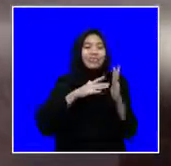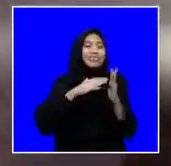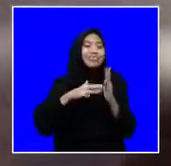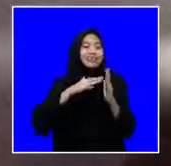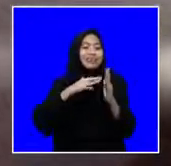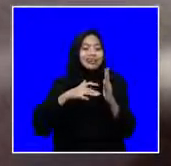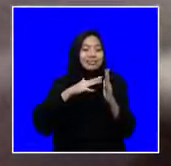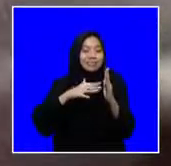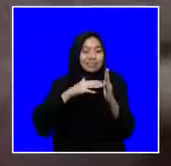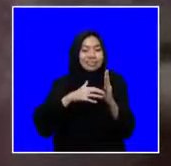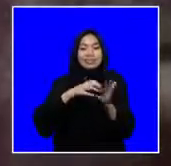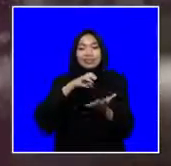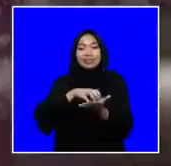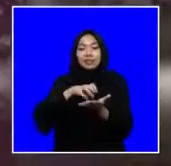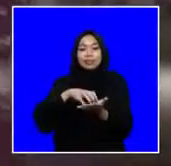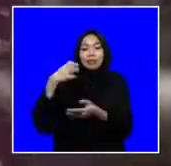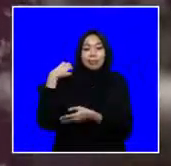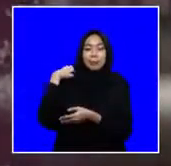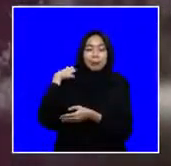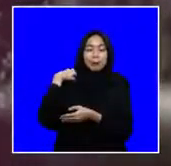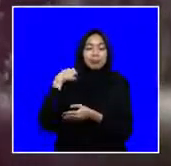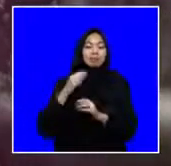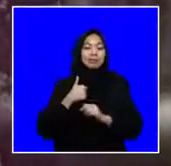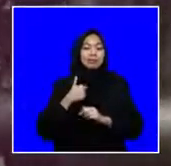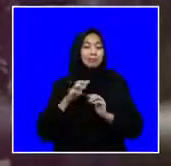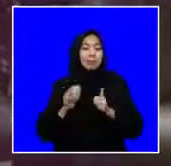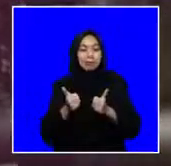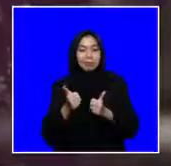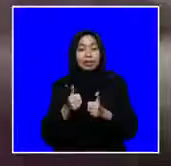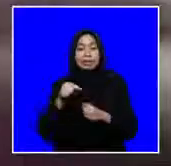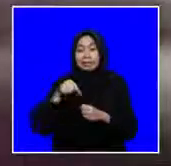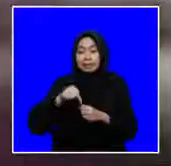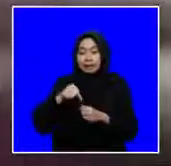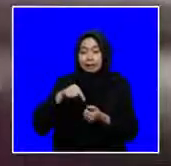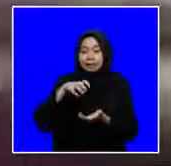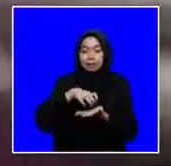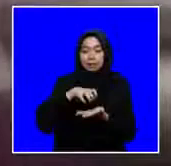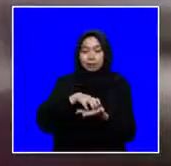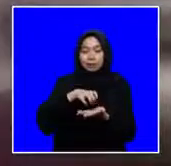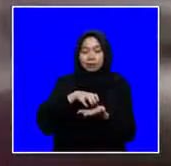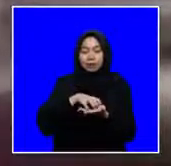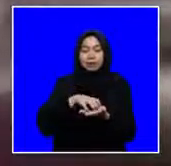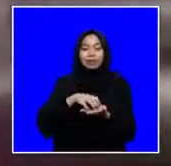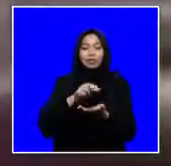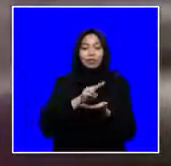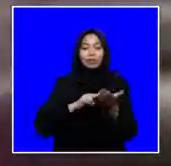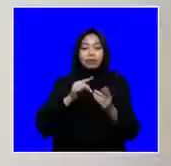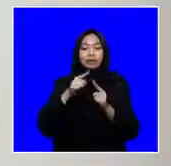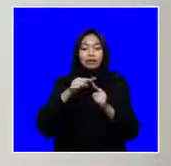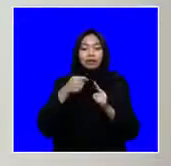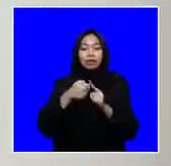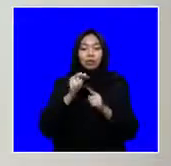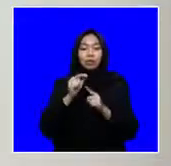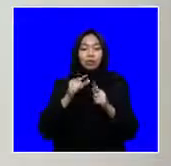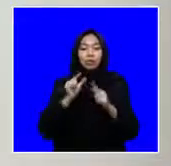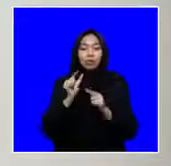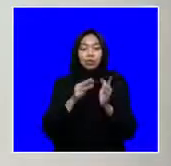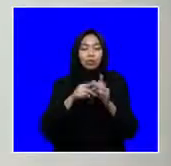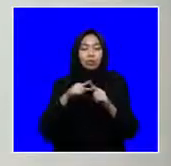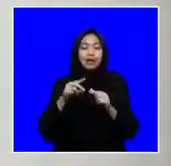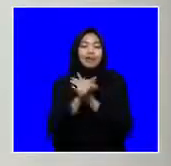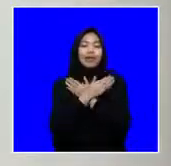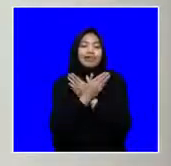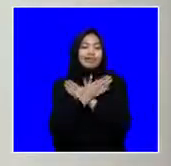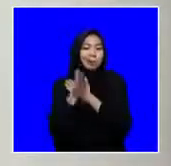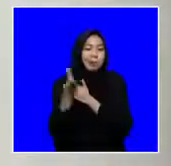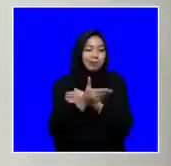Ohio State University, Amerika Serikat. Saat ini saya mengajar di Universitas Teguh Umar, Aceh Barat, tanah kelahiran